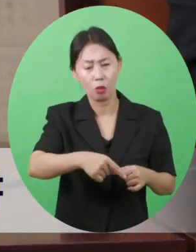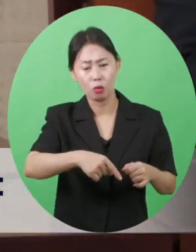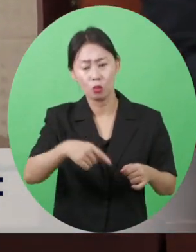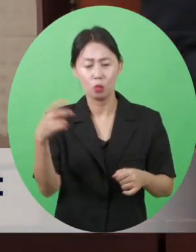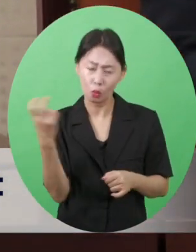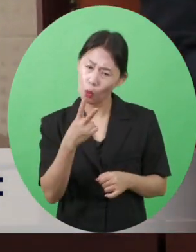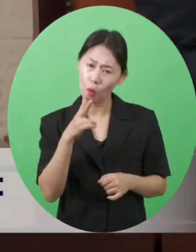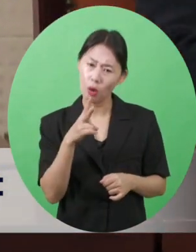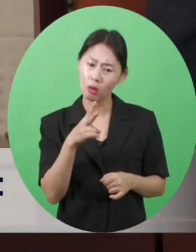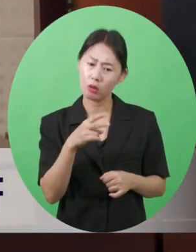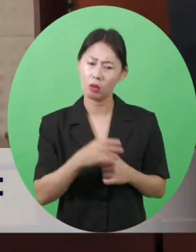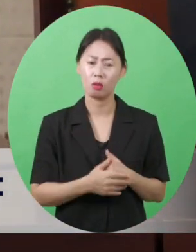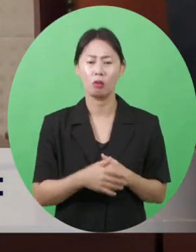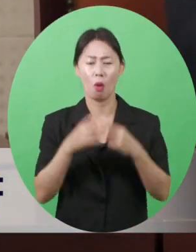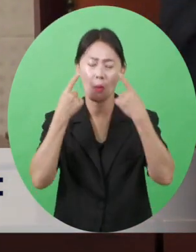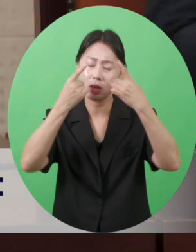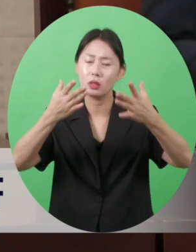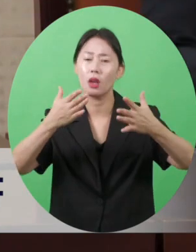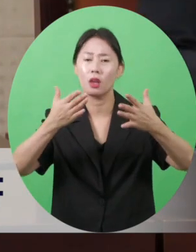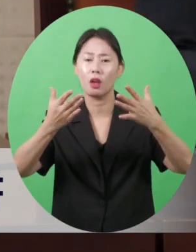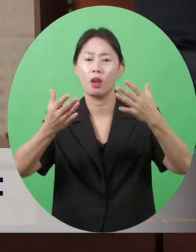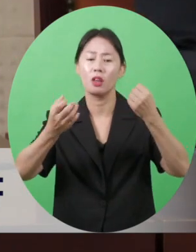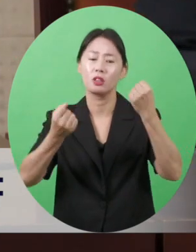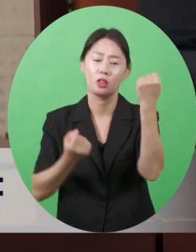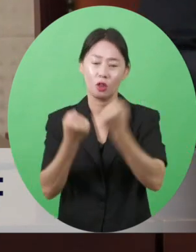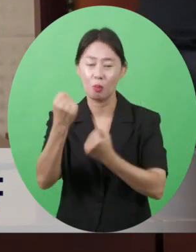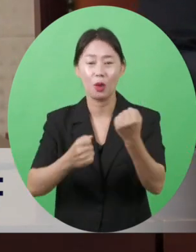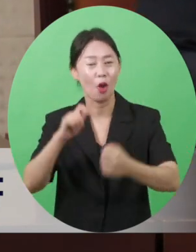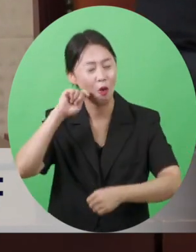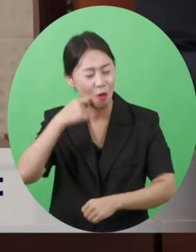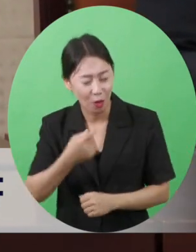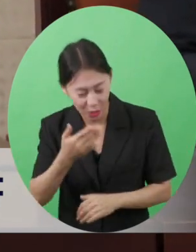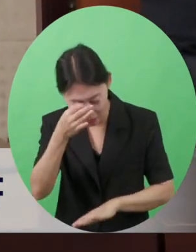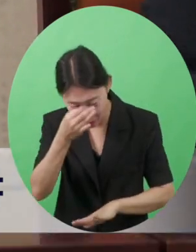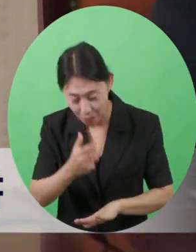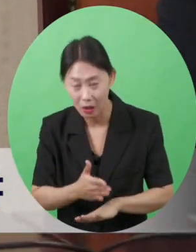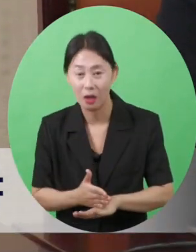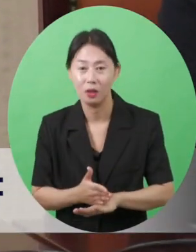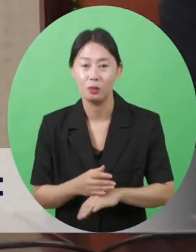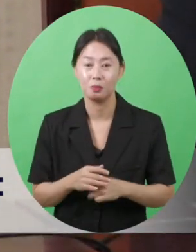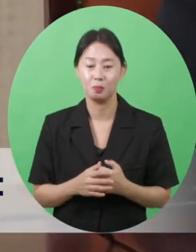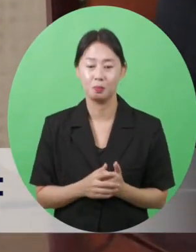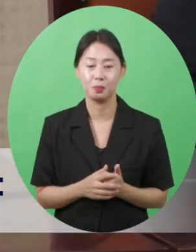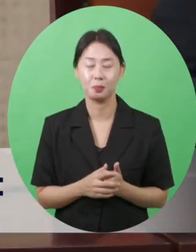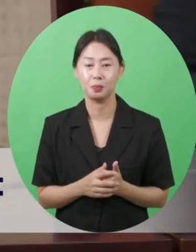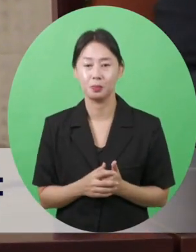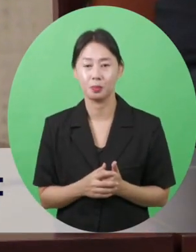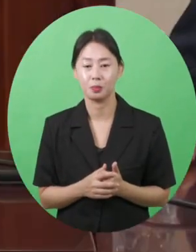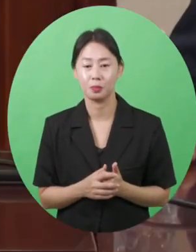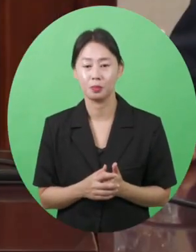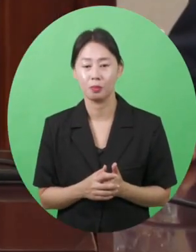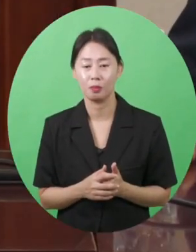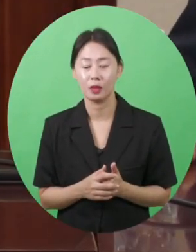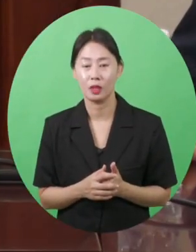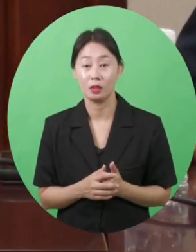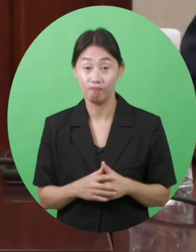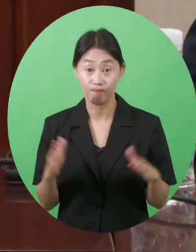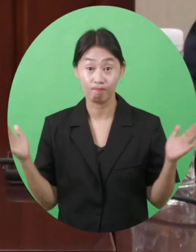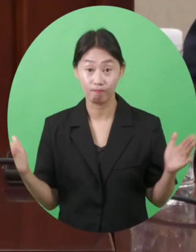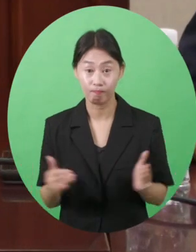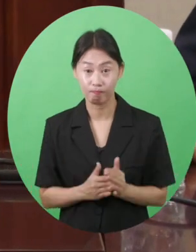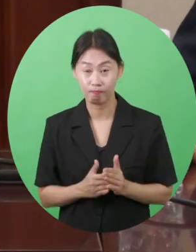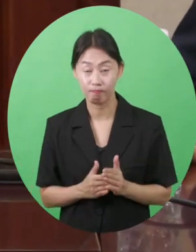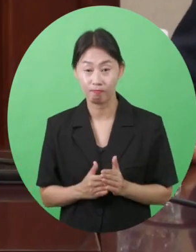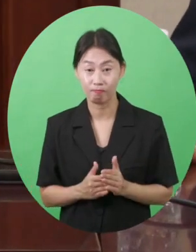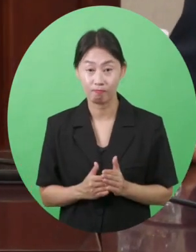이렇게 돼야 된다 이런 것을 확답할 수 없다는 겁니다. 이해해 주시기 바랍니다. 죄송합니다. 네, 다